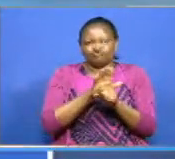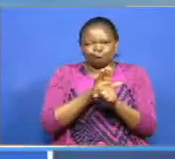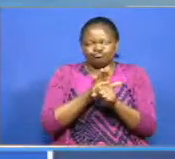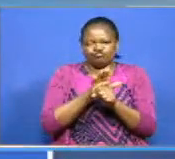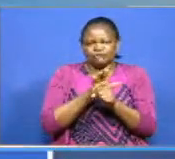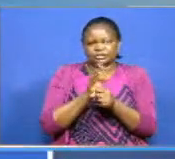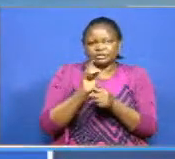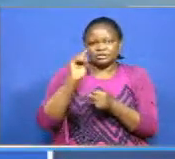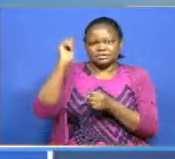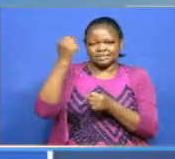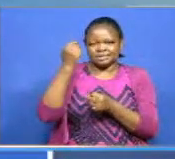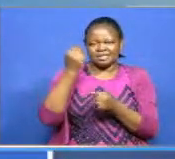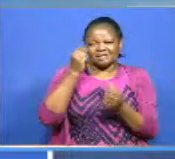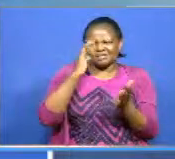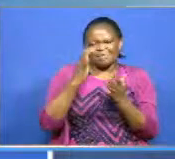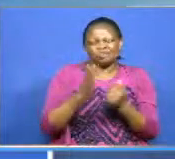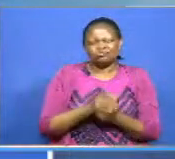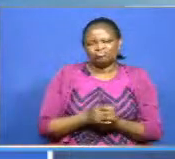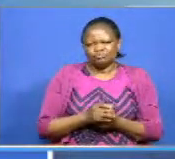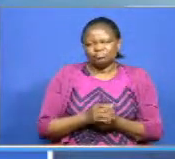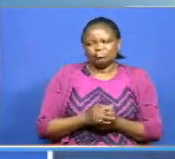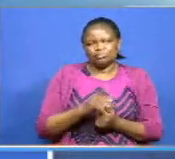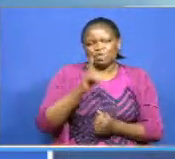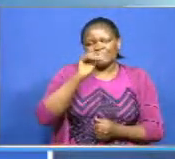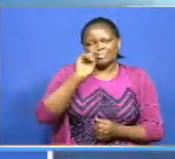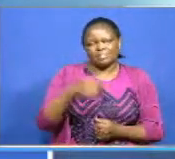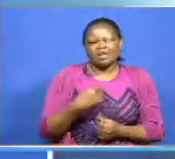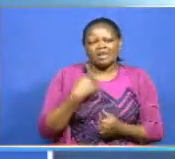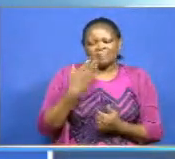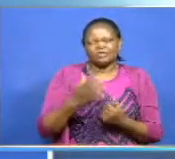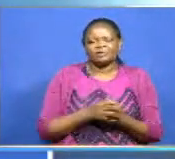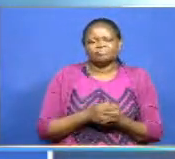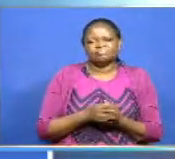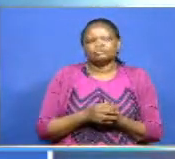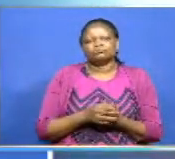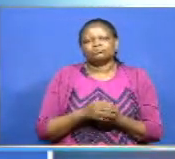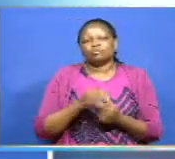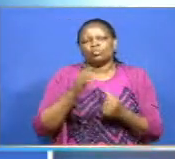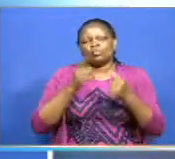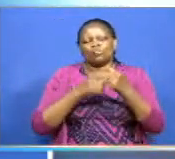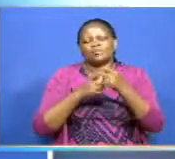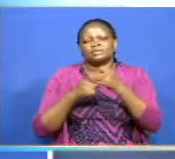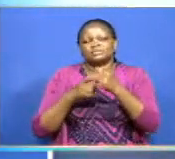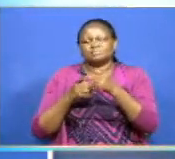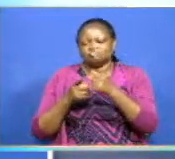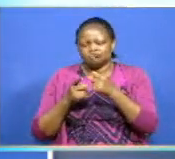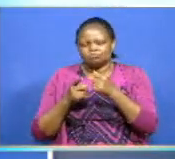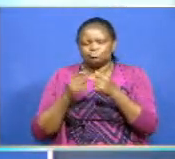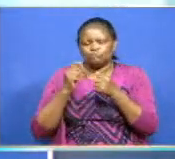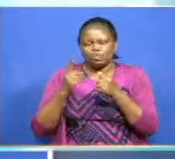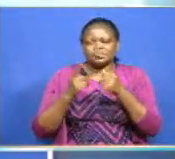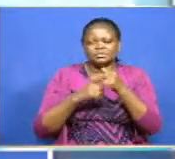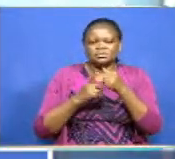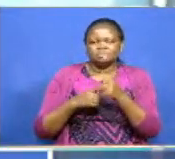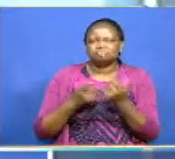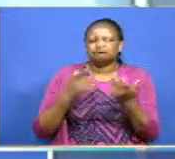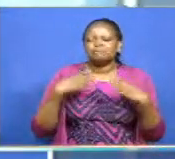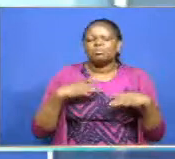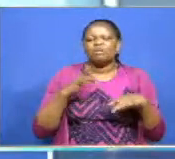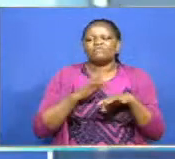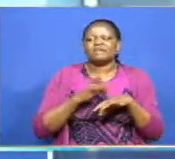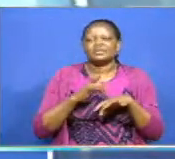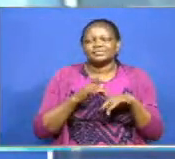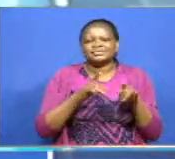nchini imekaribia 100,000 baada ya watu 166 zaidi kuambukizwa ugonjwa huo humu nchini, huku kiwango cha